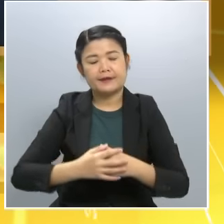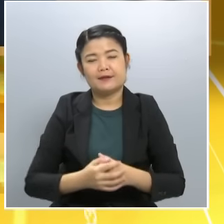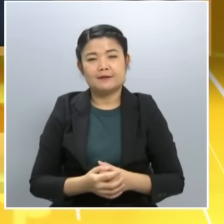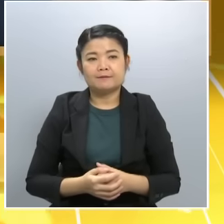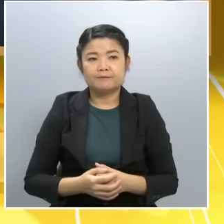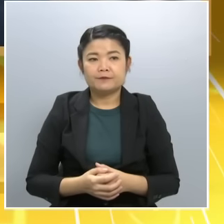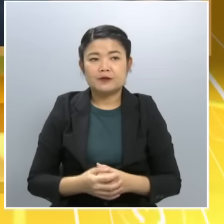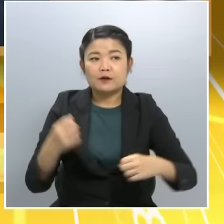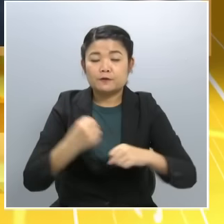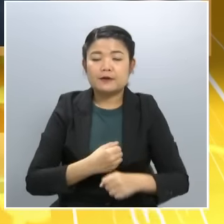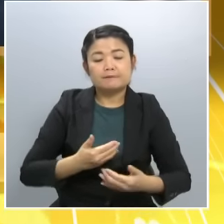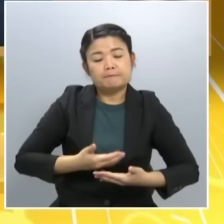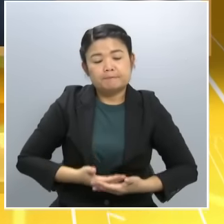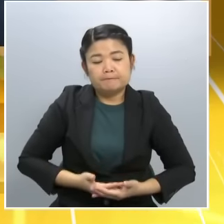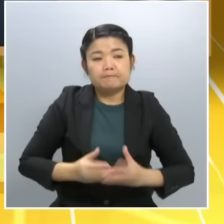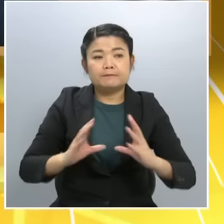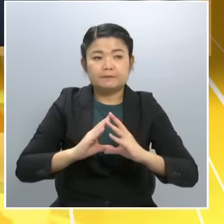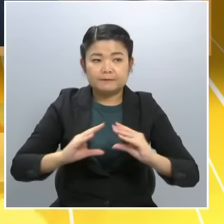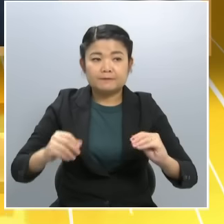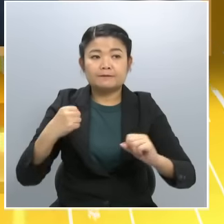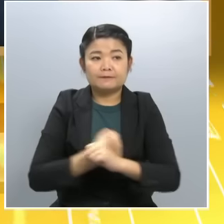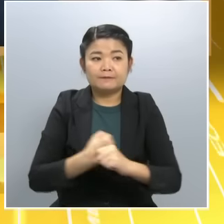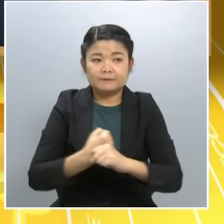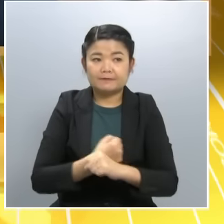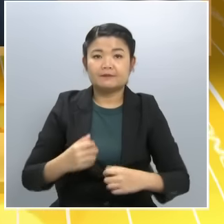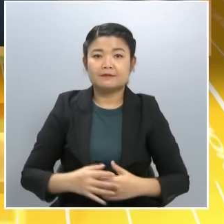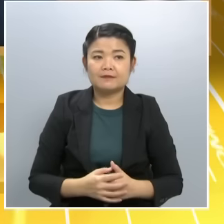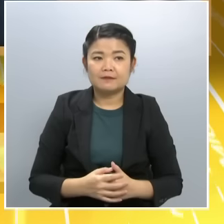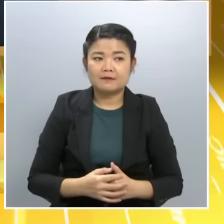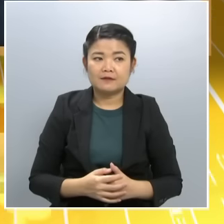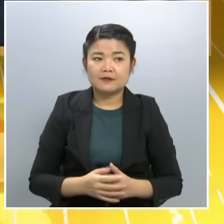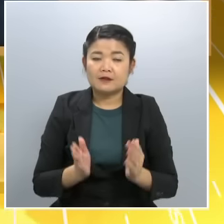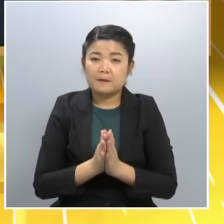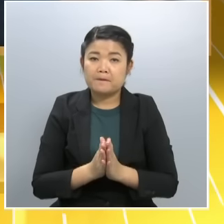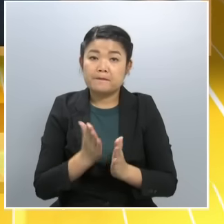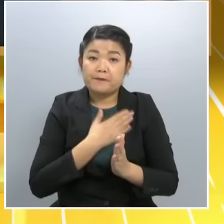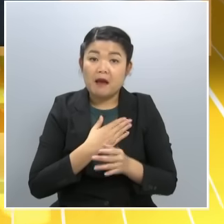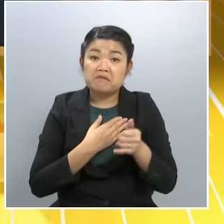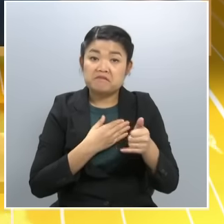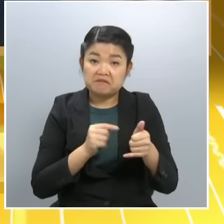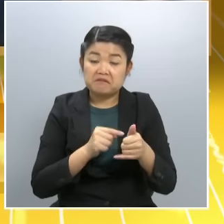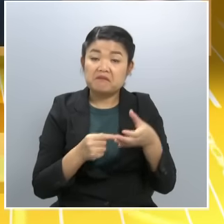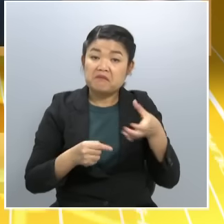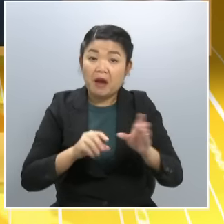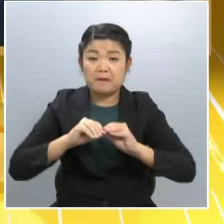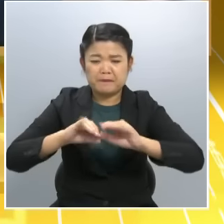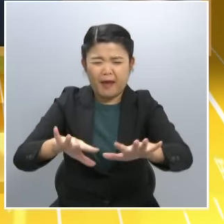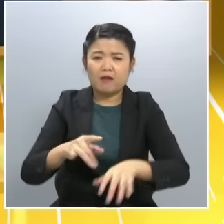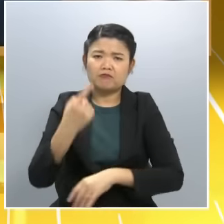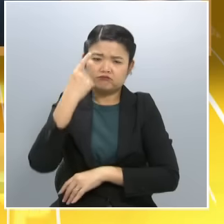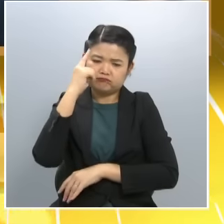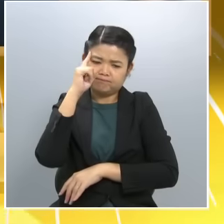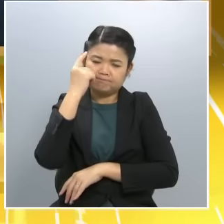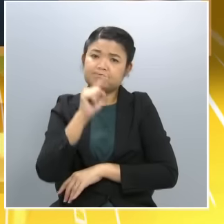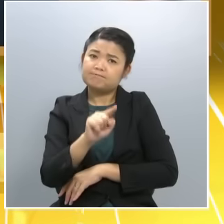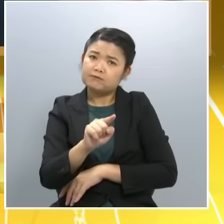กรรมฐานให้ผมได้นั่งสมาธินะครับแต่ผมเห็นพระอาจารย์โพสต์อันเนี้ยผมผมไม่ทราบจริงๆว่าพระ